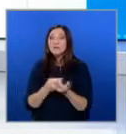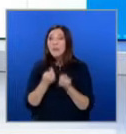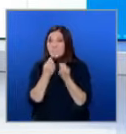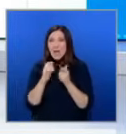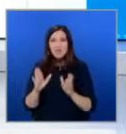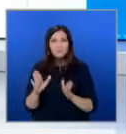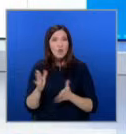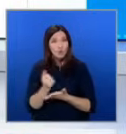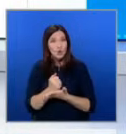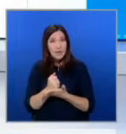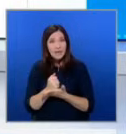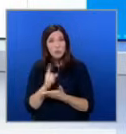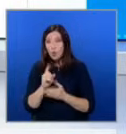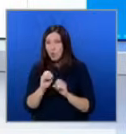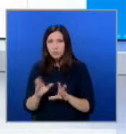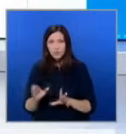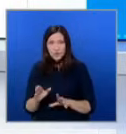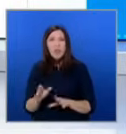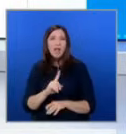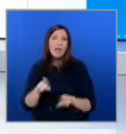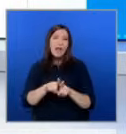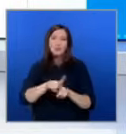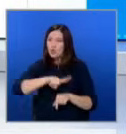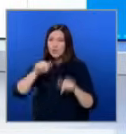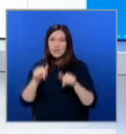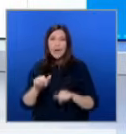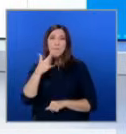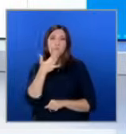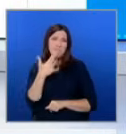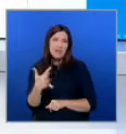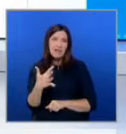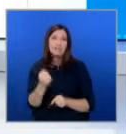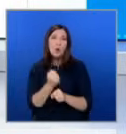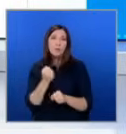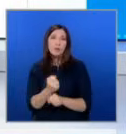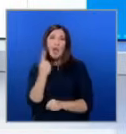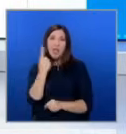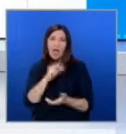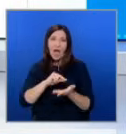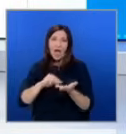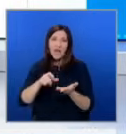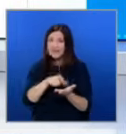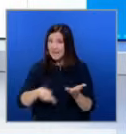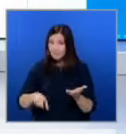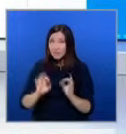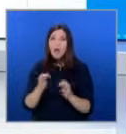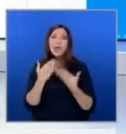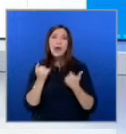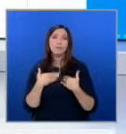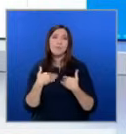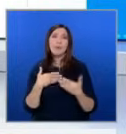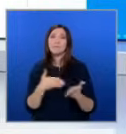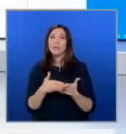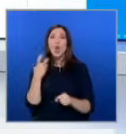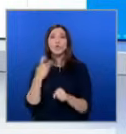всеки безплатен медикамент, който отпускат, а не както досега по 5 лева за обработка на една рецепта. Така няма да